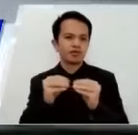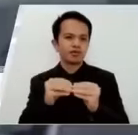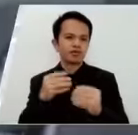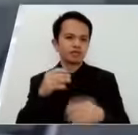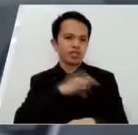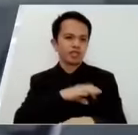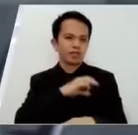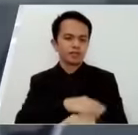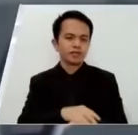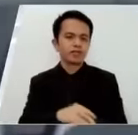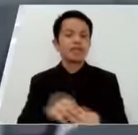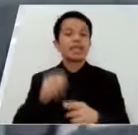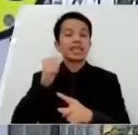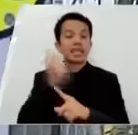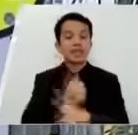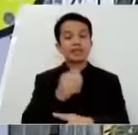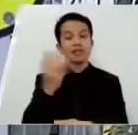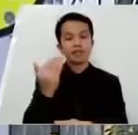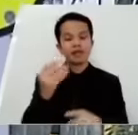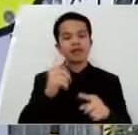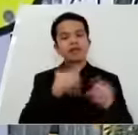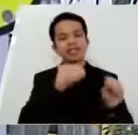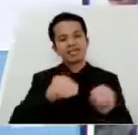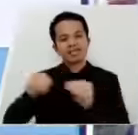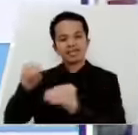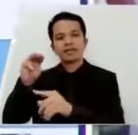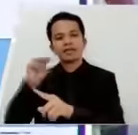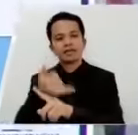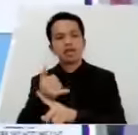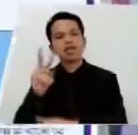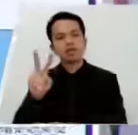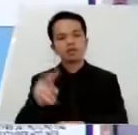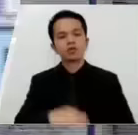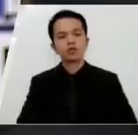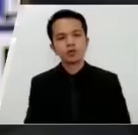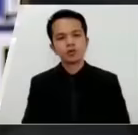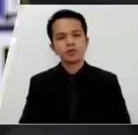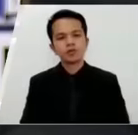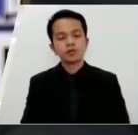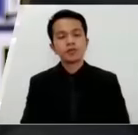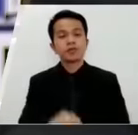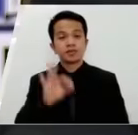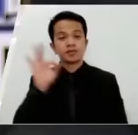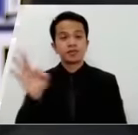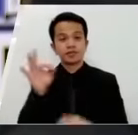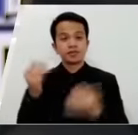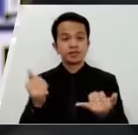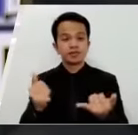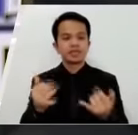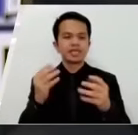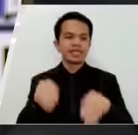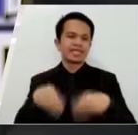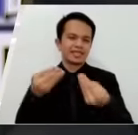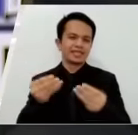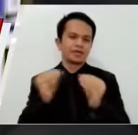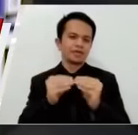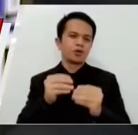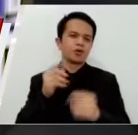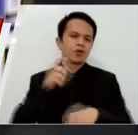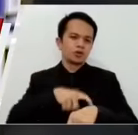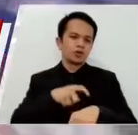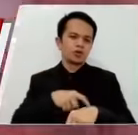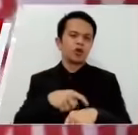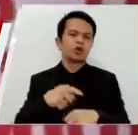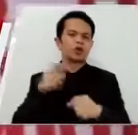yan magsisimula pero ginawang May 2 ayon sa Metro Manila Council. Friday po ngayon, let's give the public more time to know that there will indeed